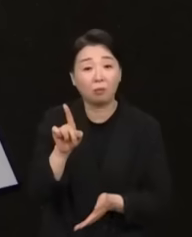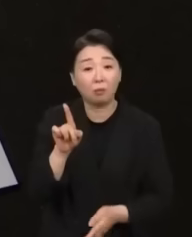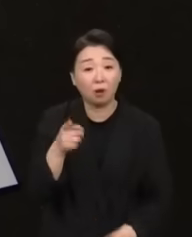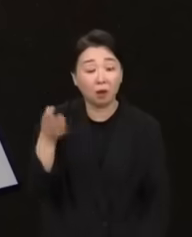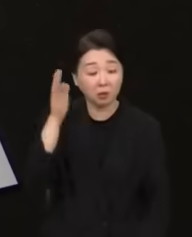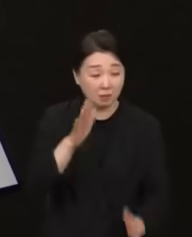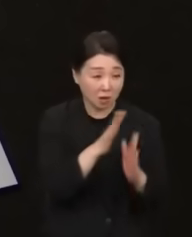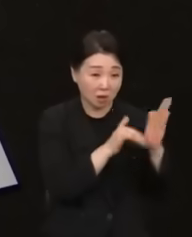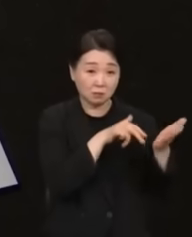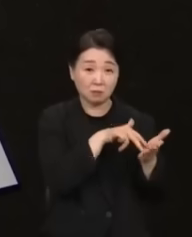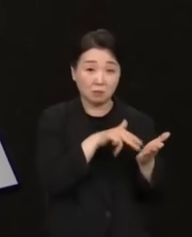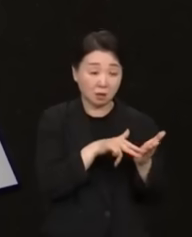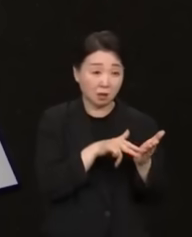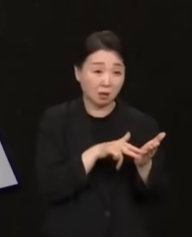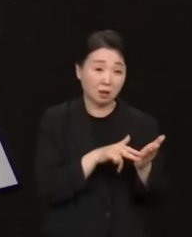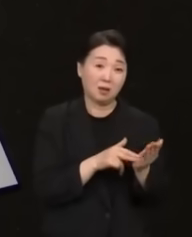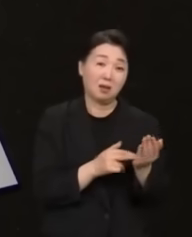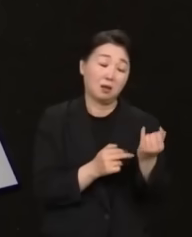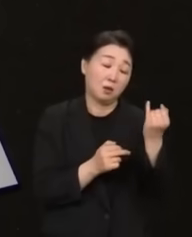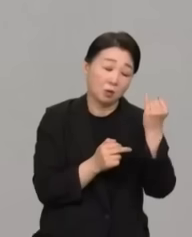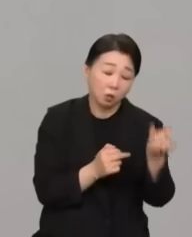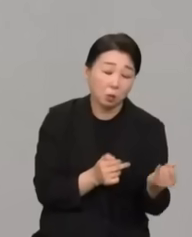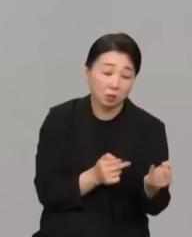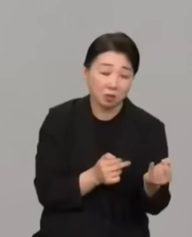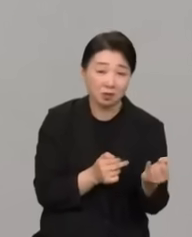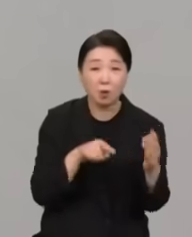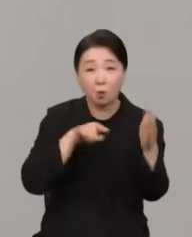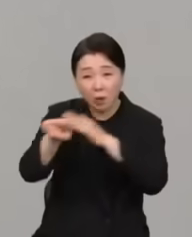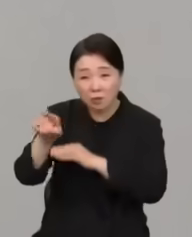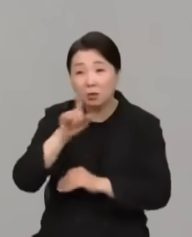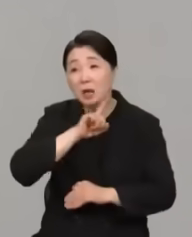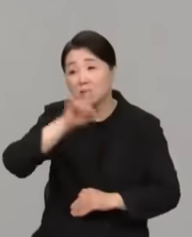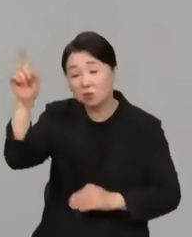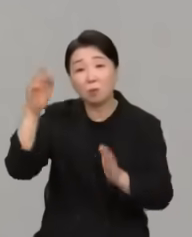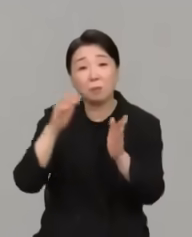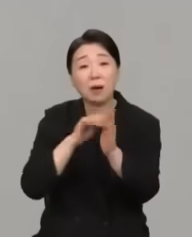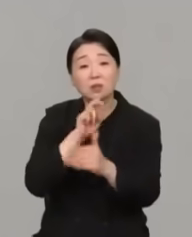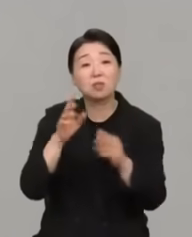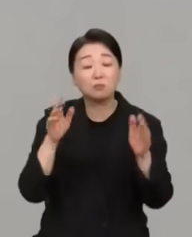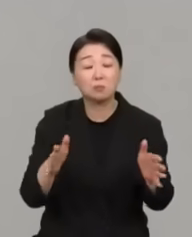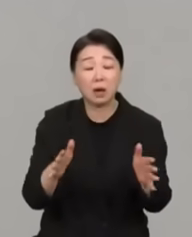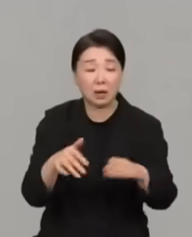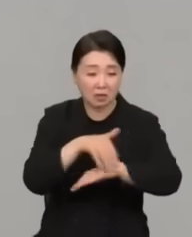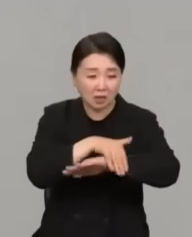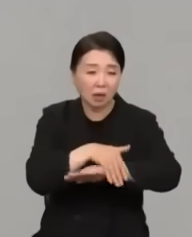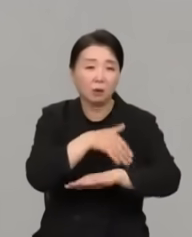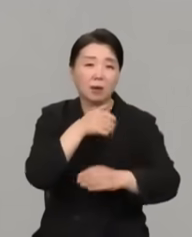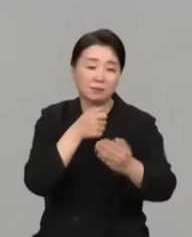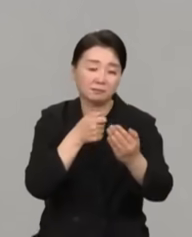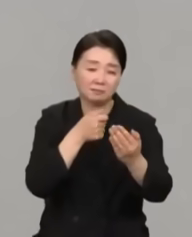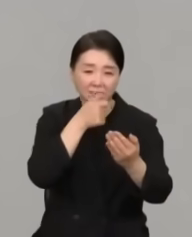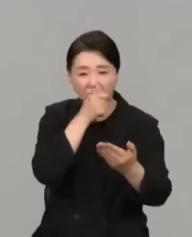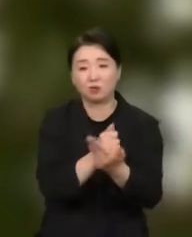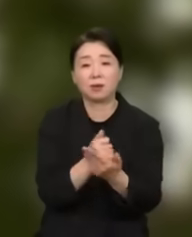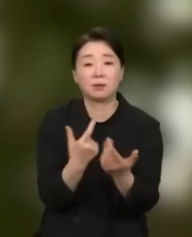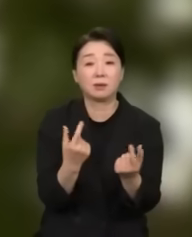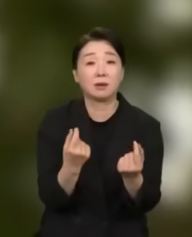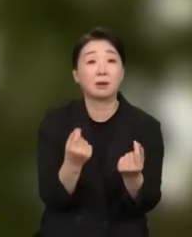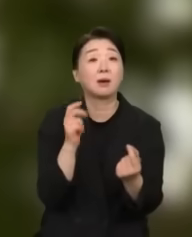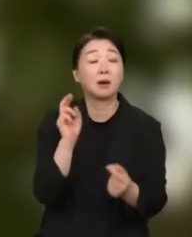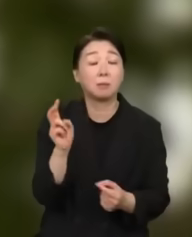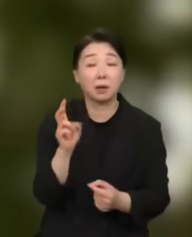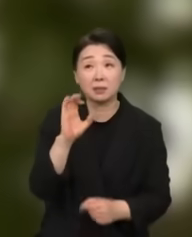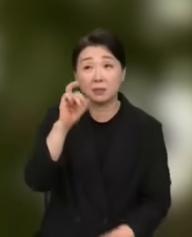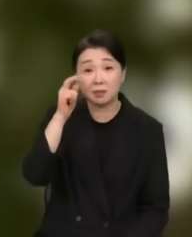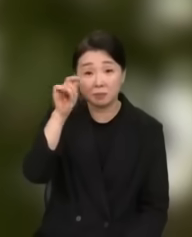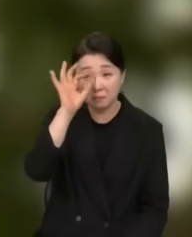하지만 유족은 동생이 외출한 지 20분 만에 신고가 들어온 걸 보면 계획 범죄가 틀림없다고 반박했습니다.